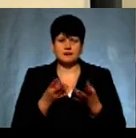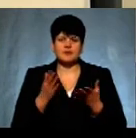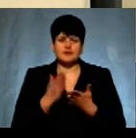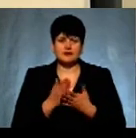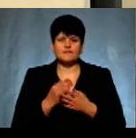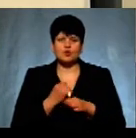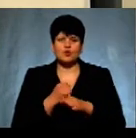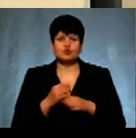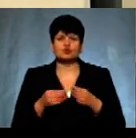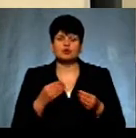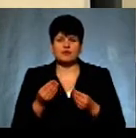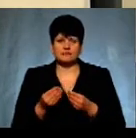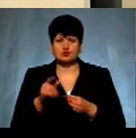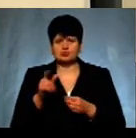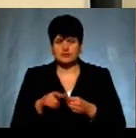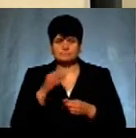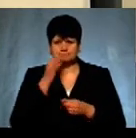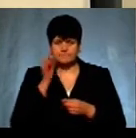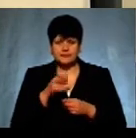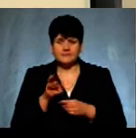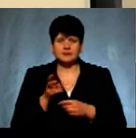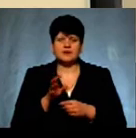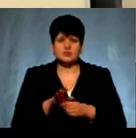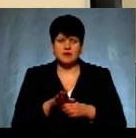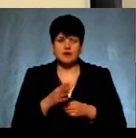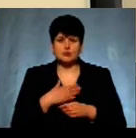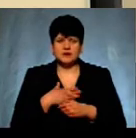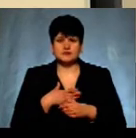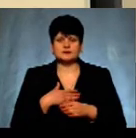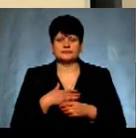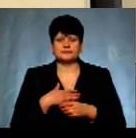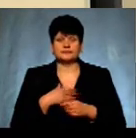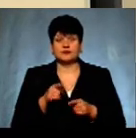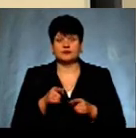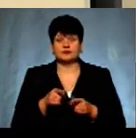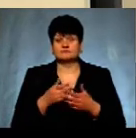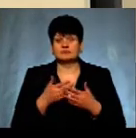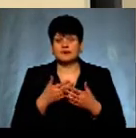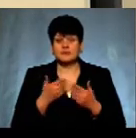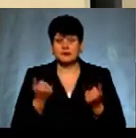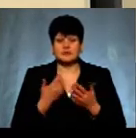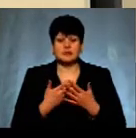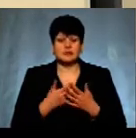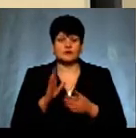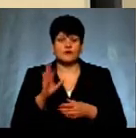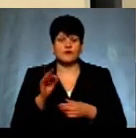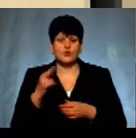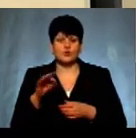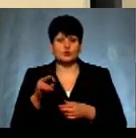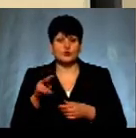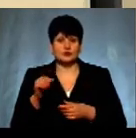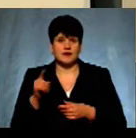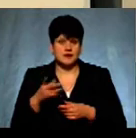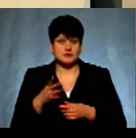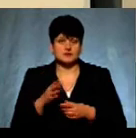роботодавці, тому що яка б людина досвідчена не прийшла, а в нас такої вакансії немає, водолаз чи космонавт. Ну так, вона не